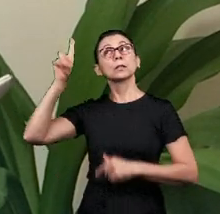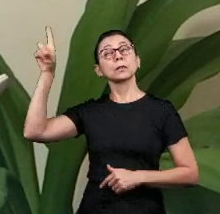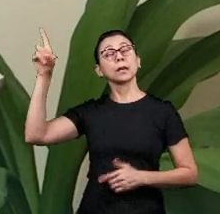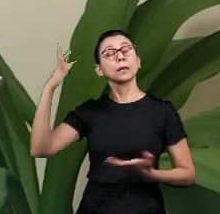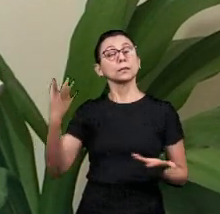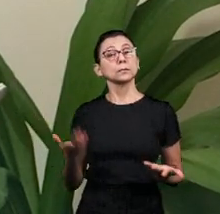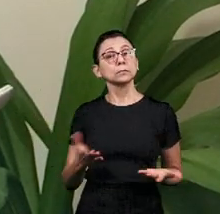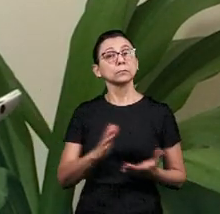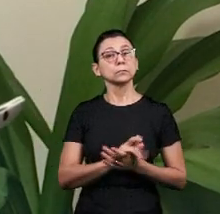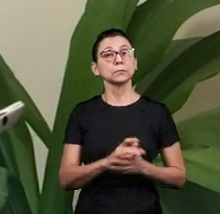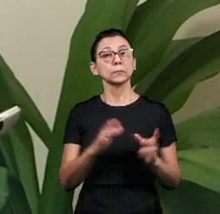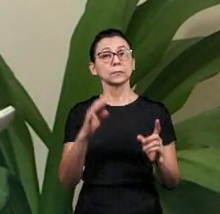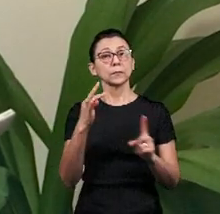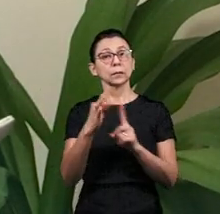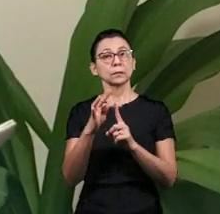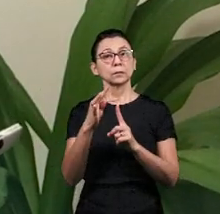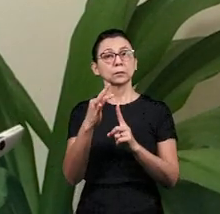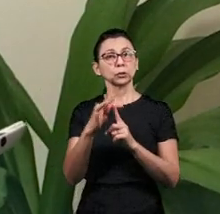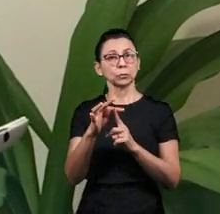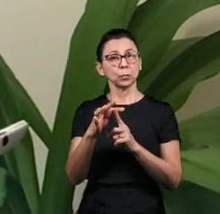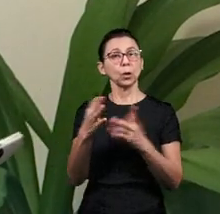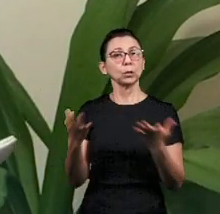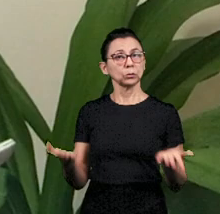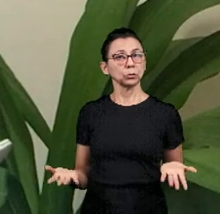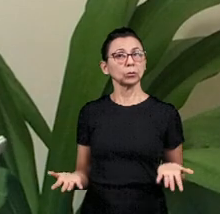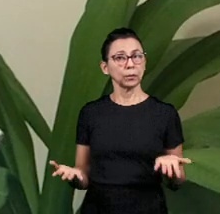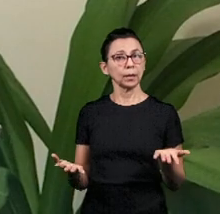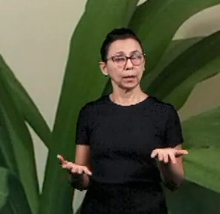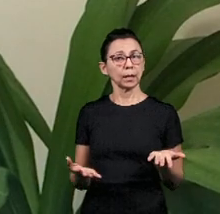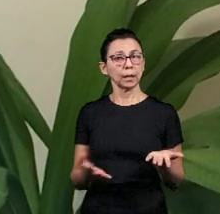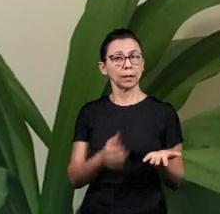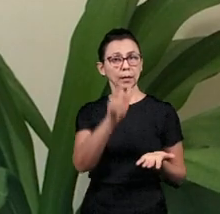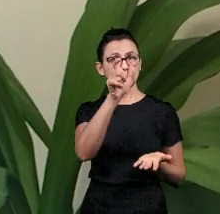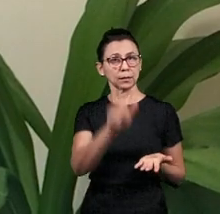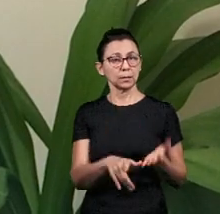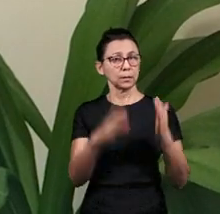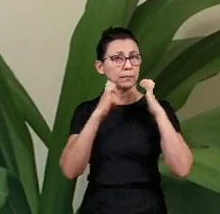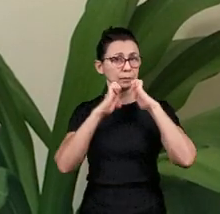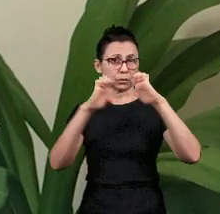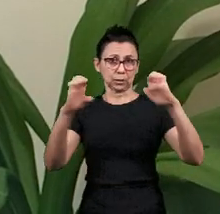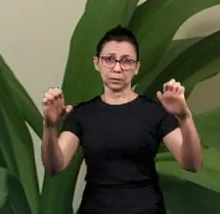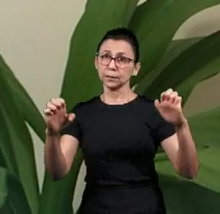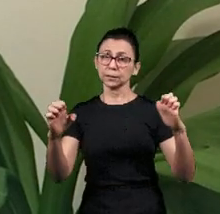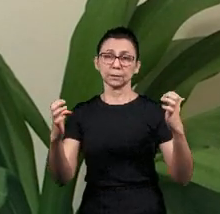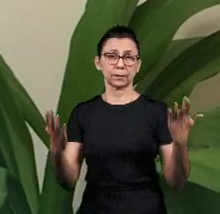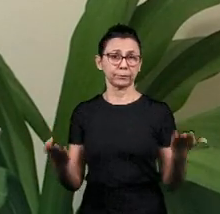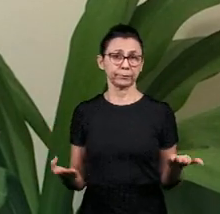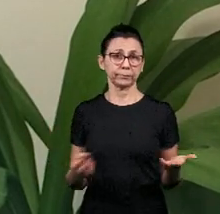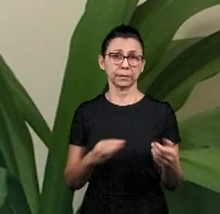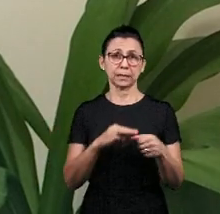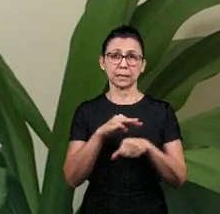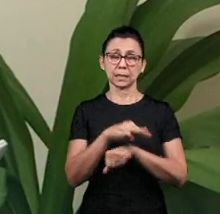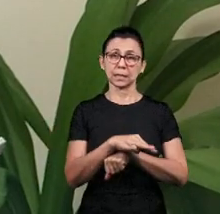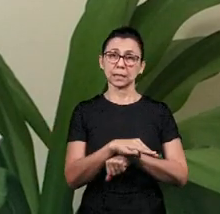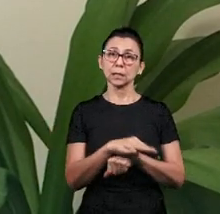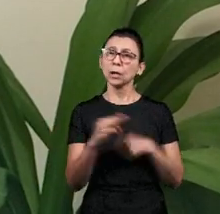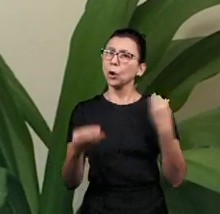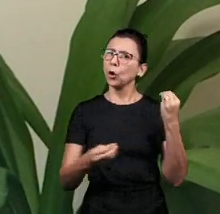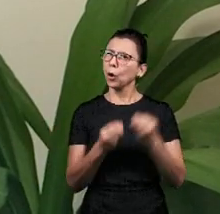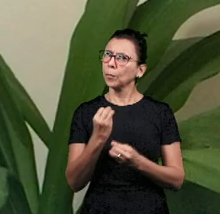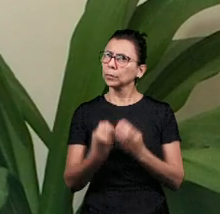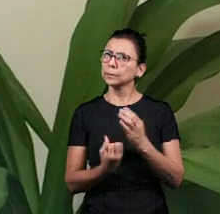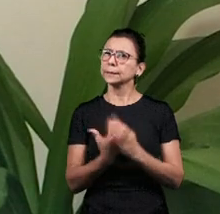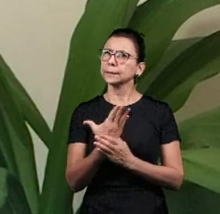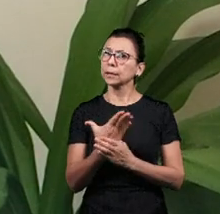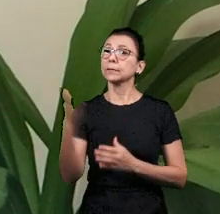évangéliste. Et Timothée, le ministère qu'il a reçu d'évangéliste était par révélation du